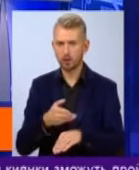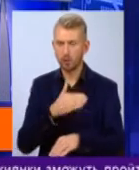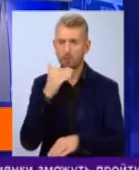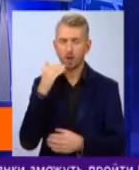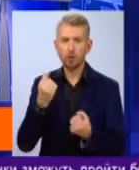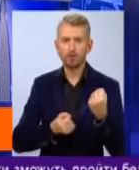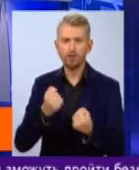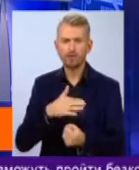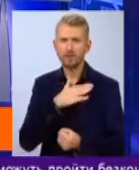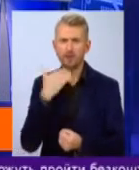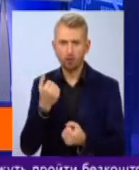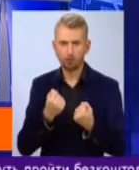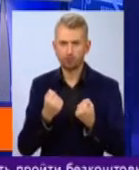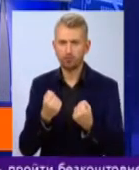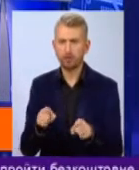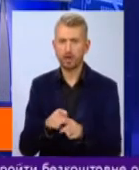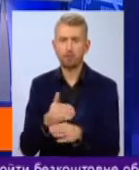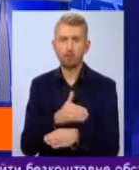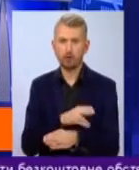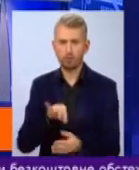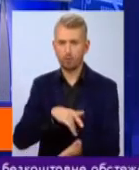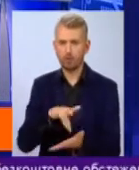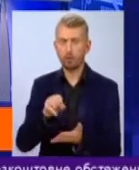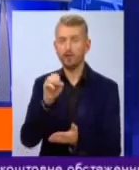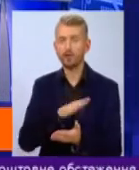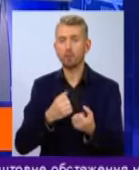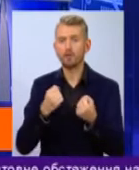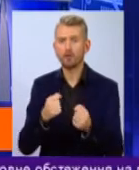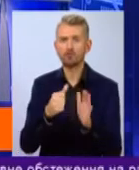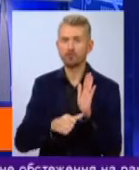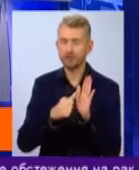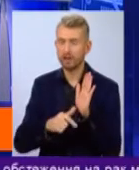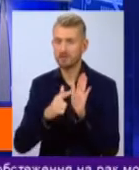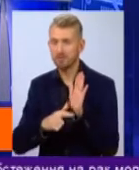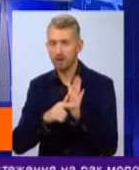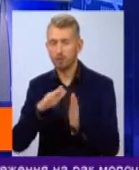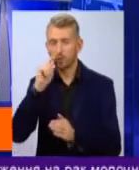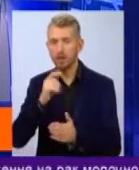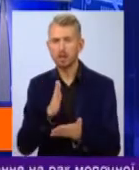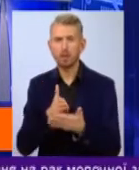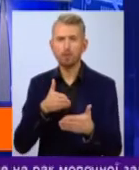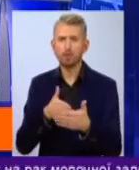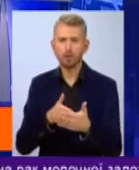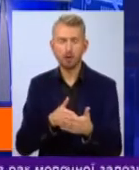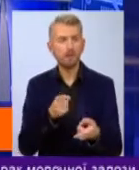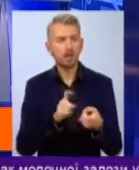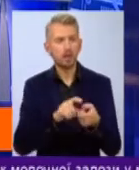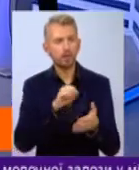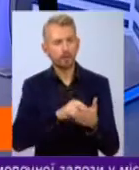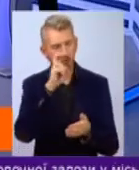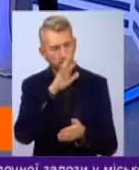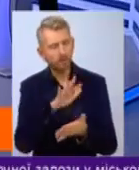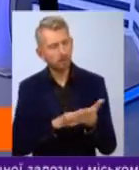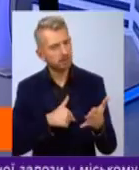Багато водіїв не захочуть їздити так повільно по місту. В Європі їздять 60-70, в Україні є обмеження 60. В залежності від країни, вибачте, я